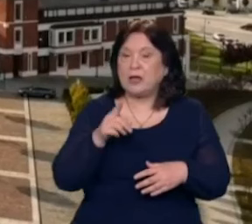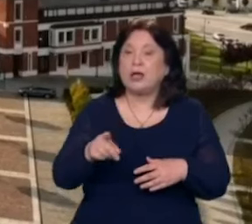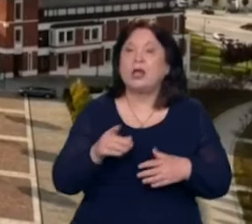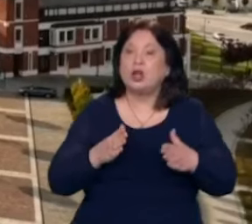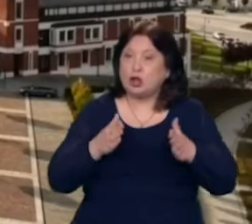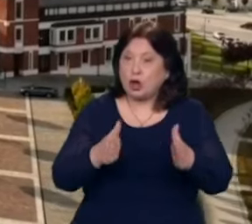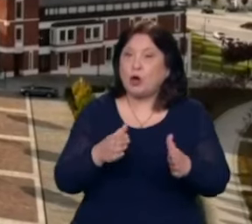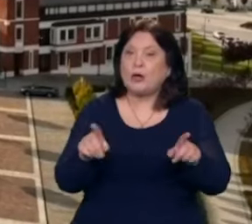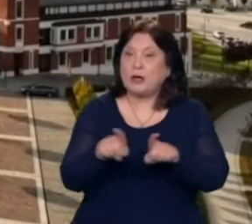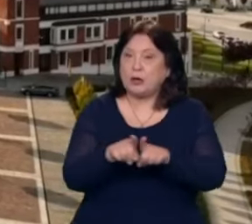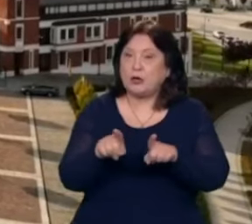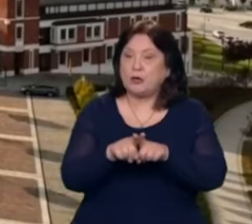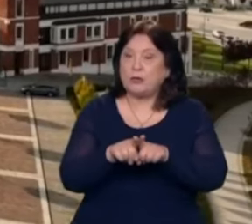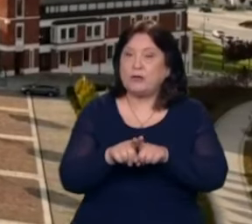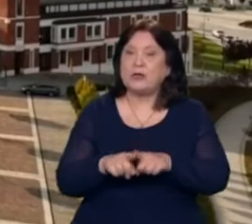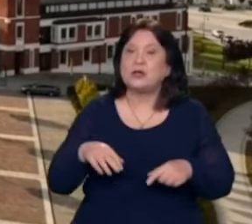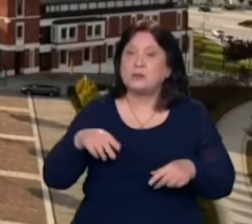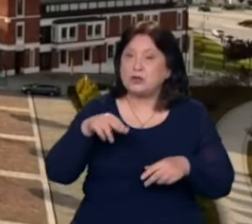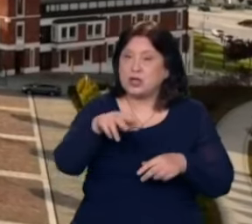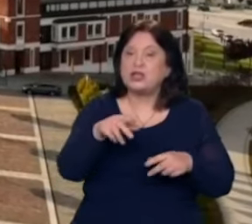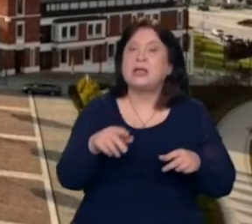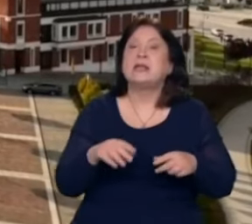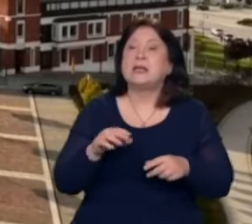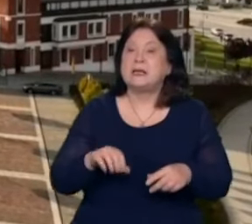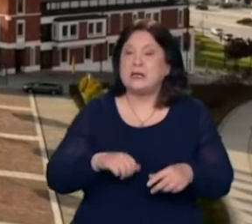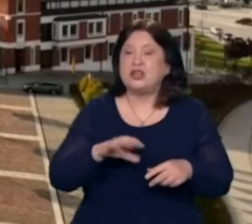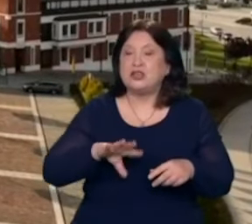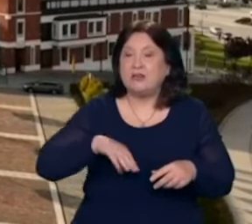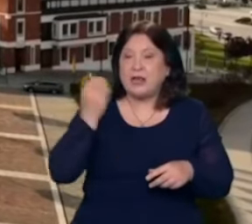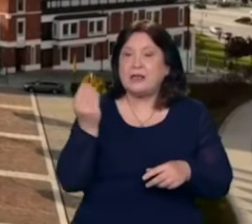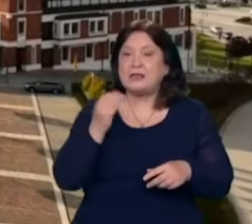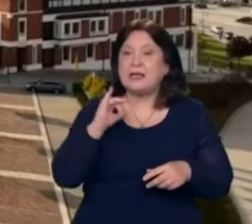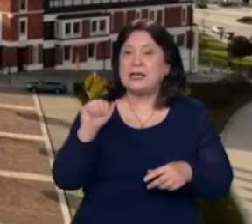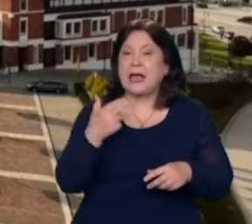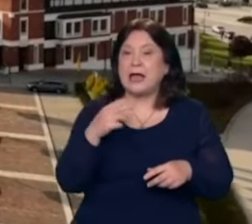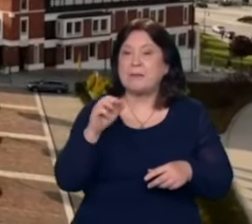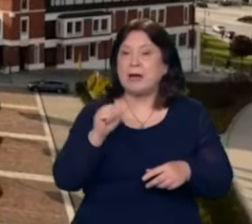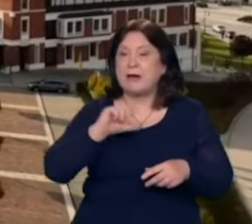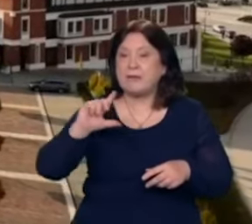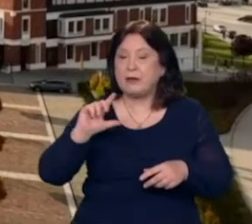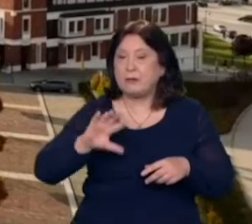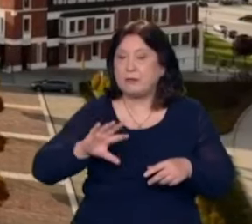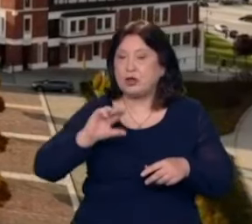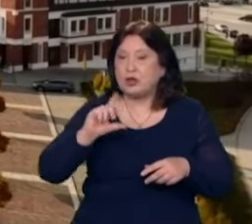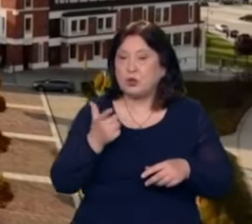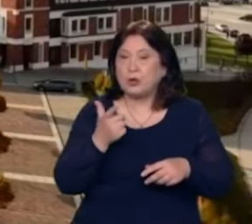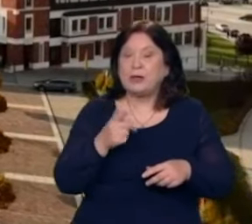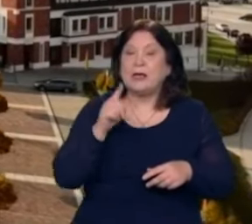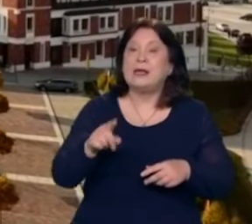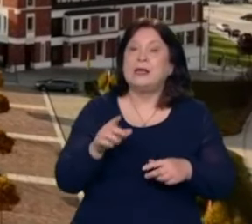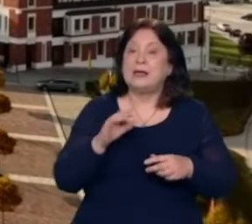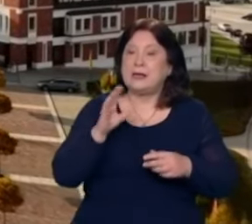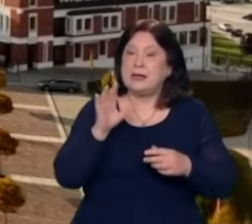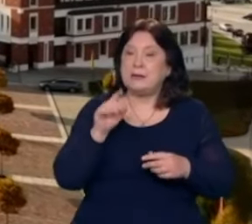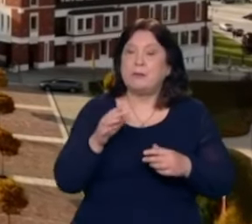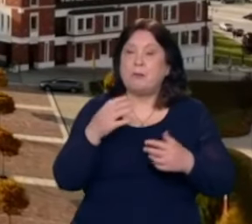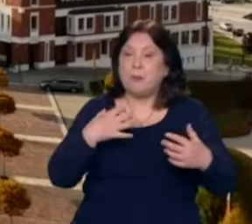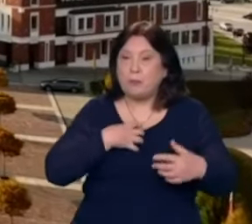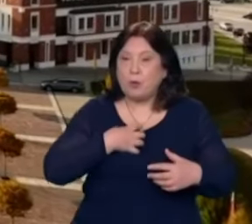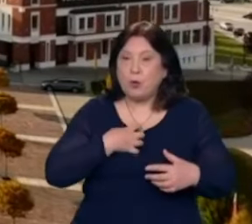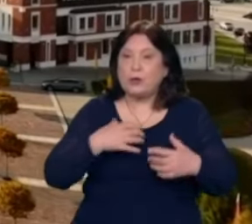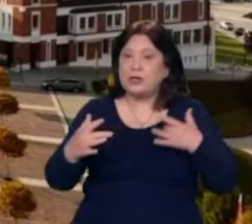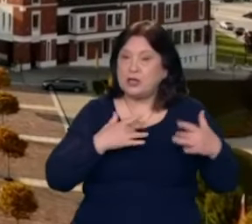również Święty Jan Paweł II ból i cierpienie stanowiły szczególny rys życia i posługi